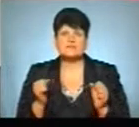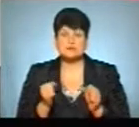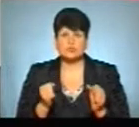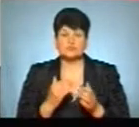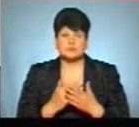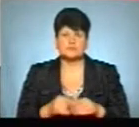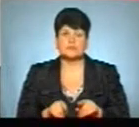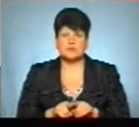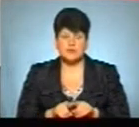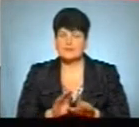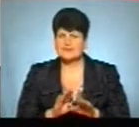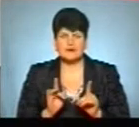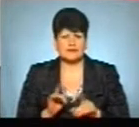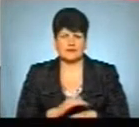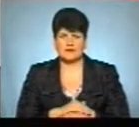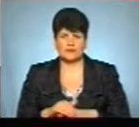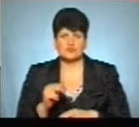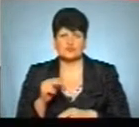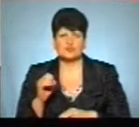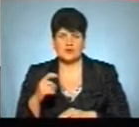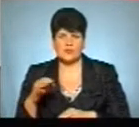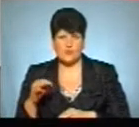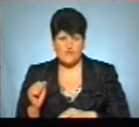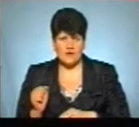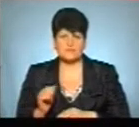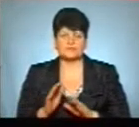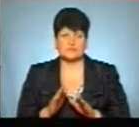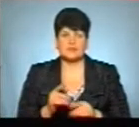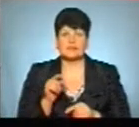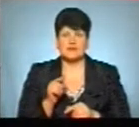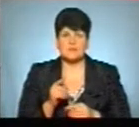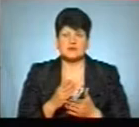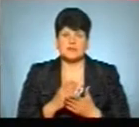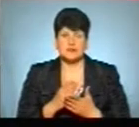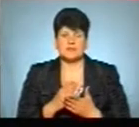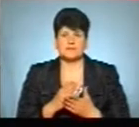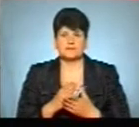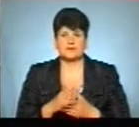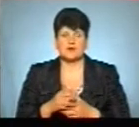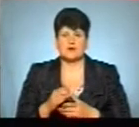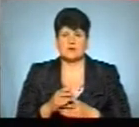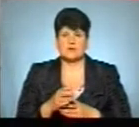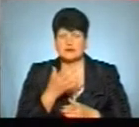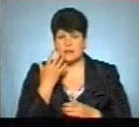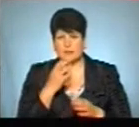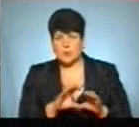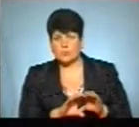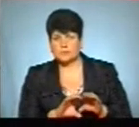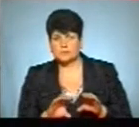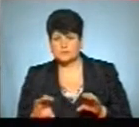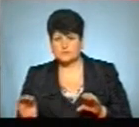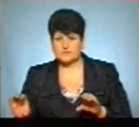що ну, не тільки по вулиці Чехова, там якраз пролягають комунікації тепломереж